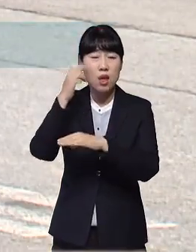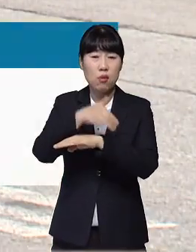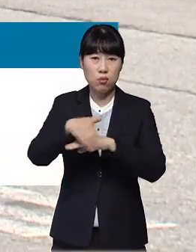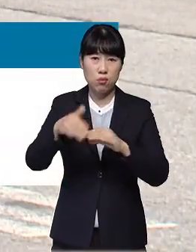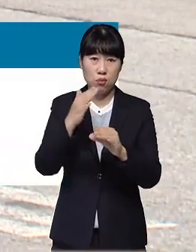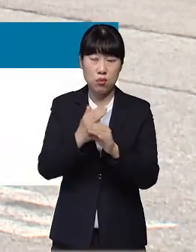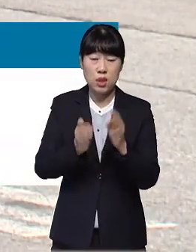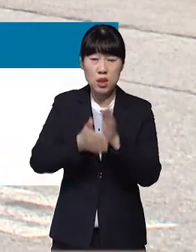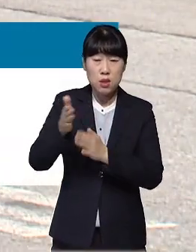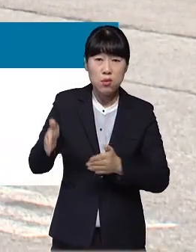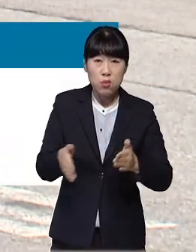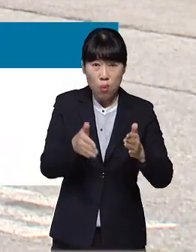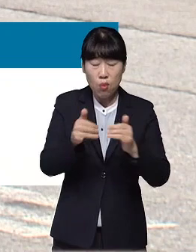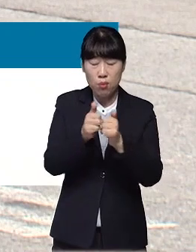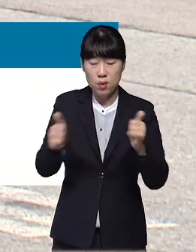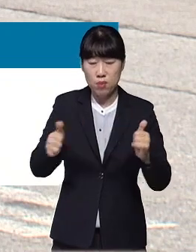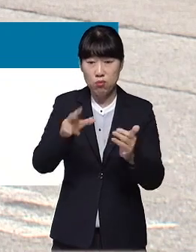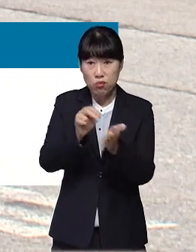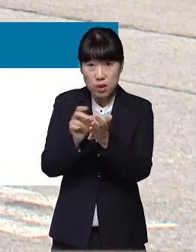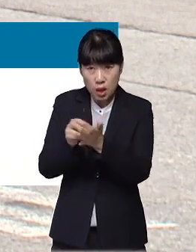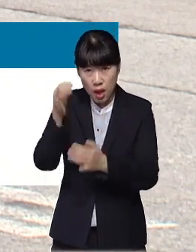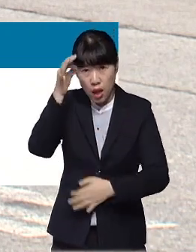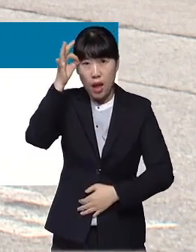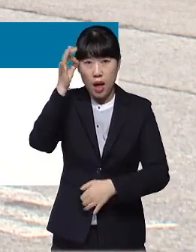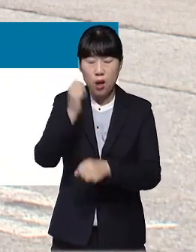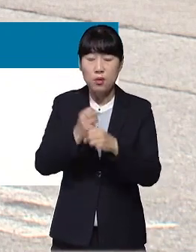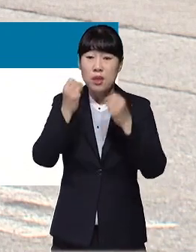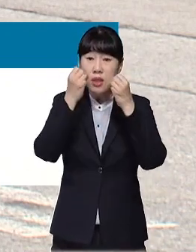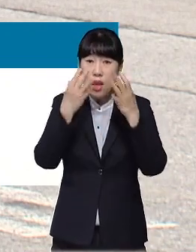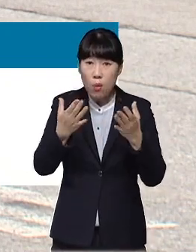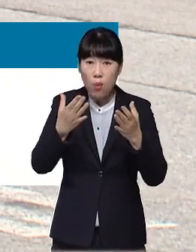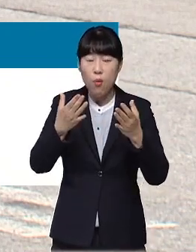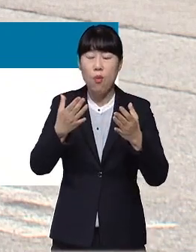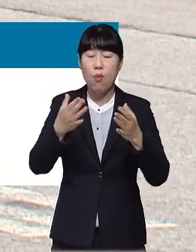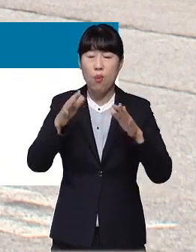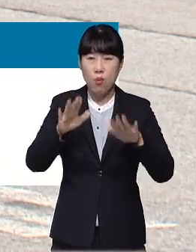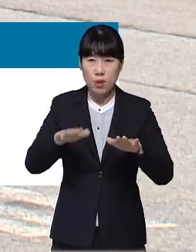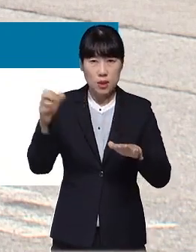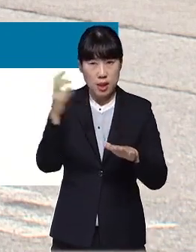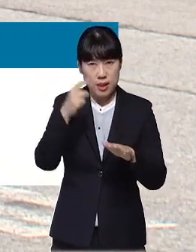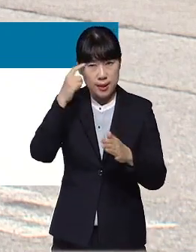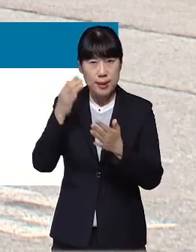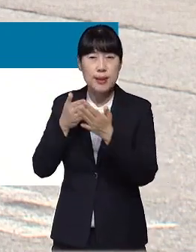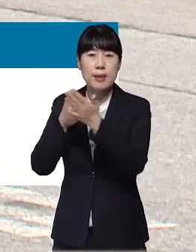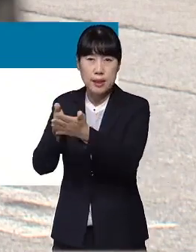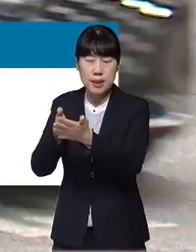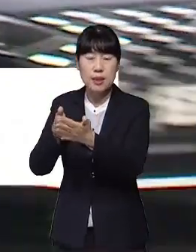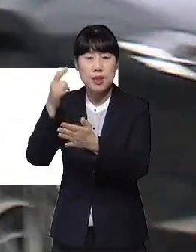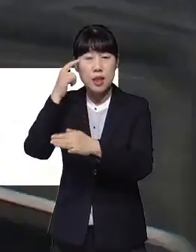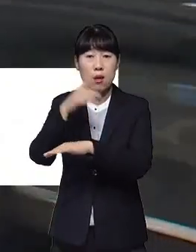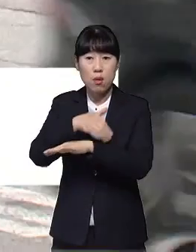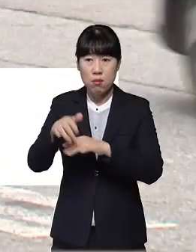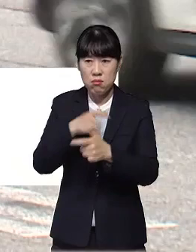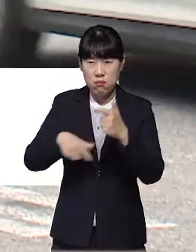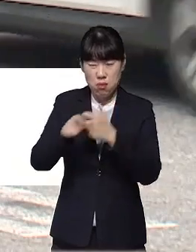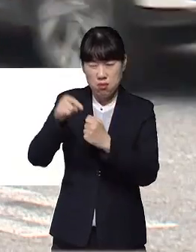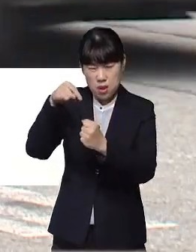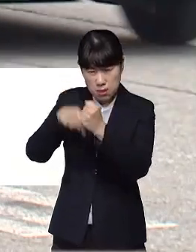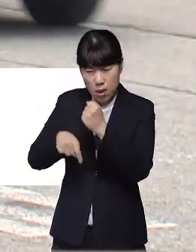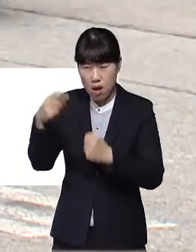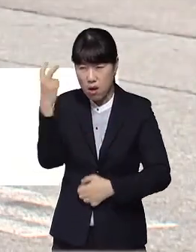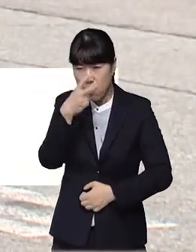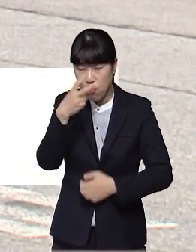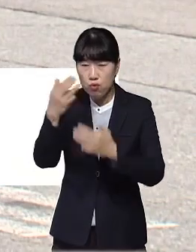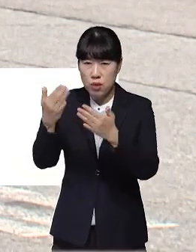그 문제점을 인식하고 새롭게 다시 한번 건의하는 바니까 이걸 더 심도 있게